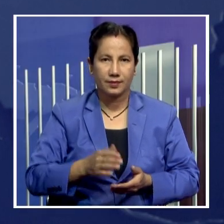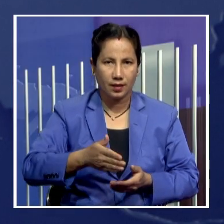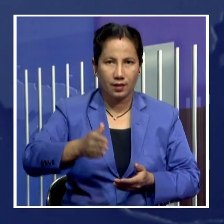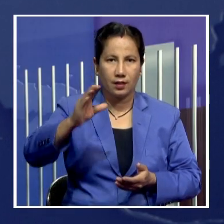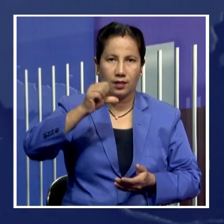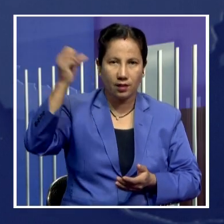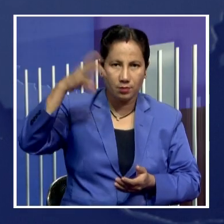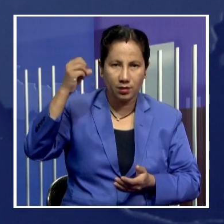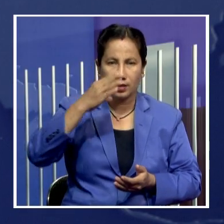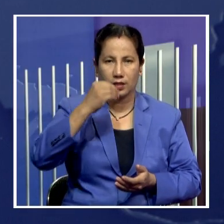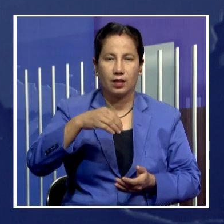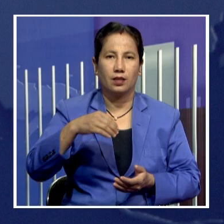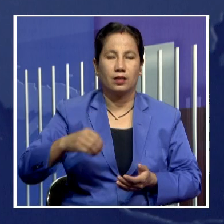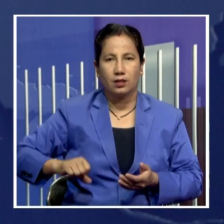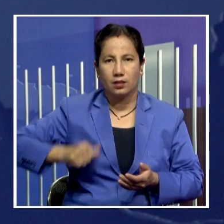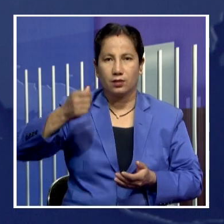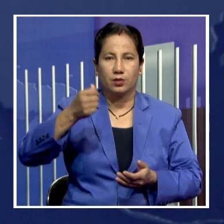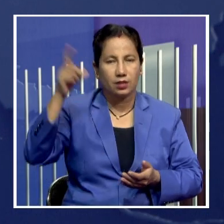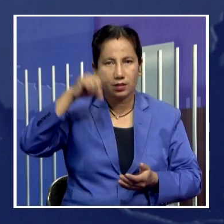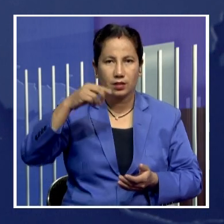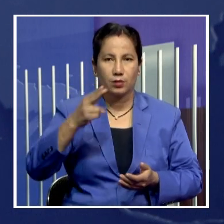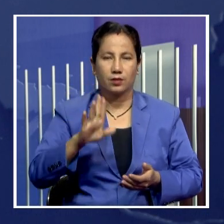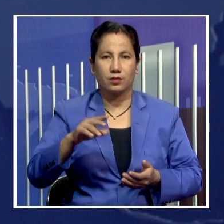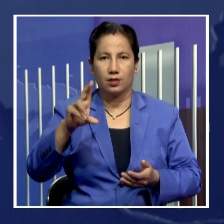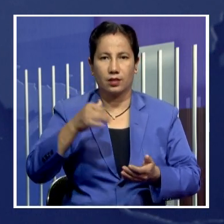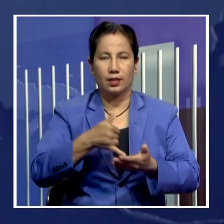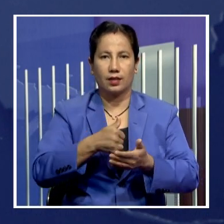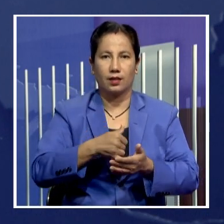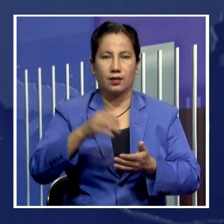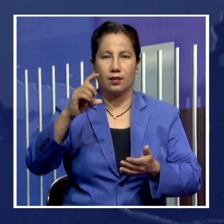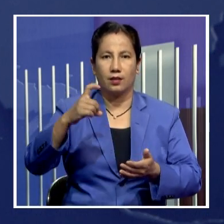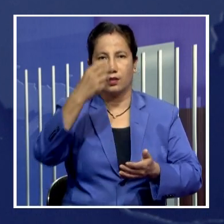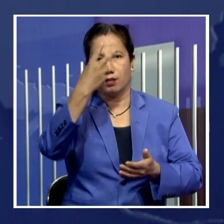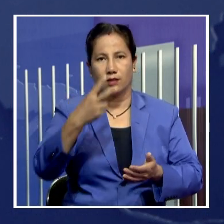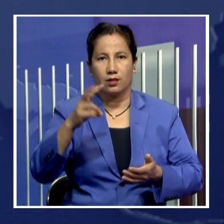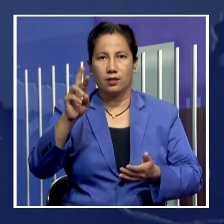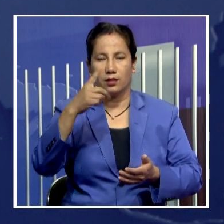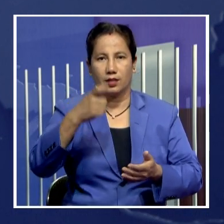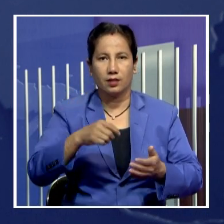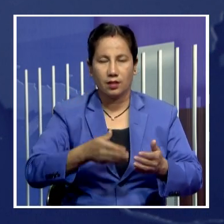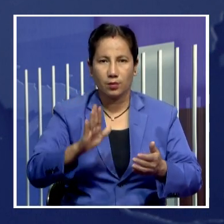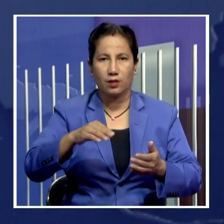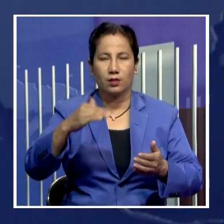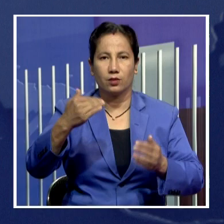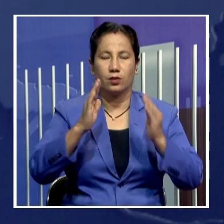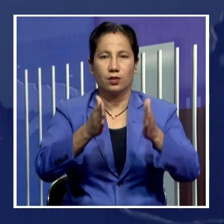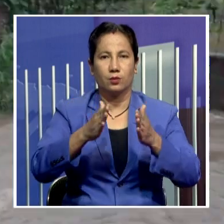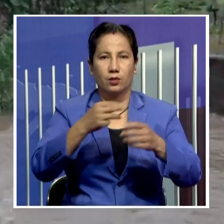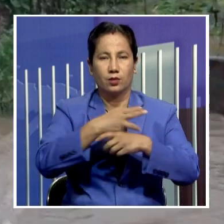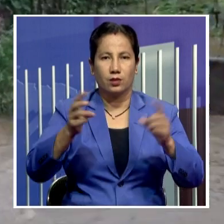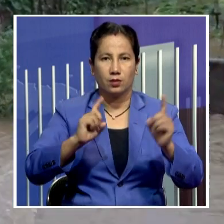लगातारको वर्षाका कारण जनधनको क्षति भएको छ। दाङमा खैरेनी खोलाले बगाउँदा तुलसीपुर उपमहानगरपालिका